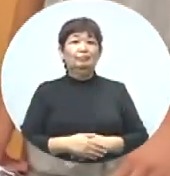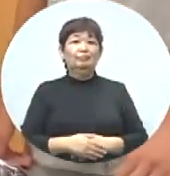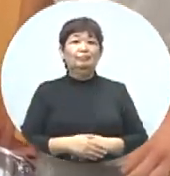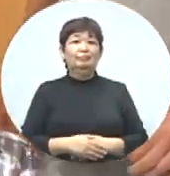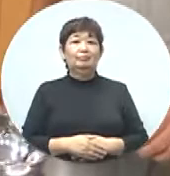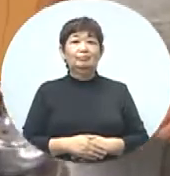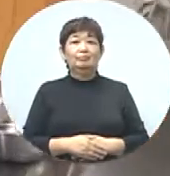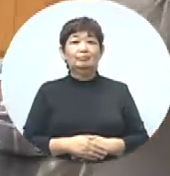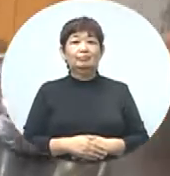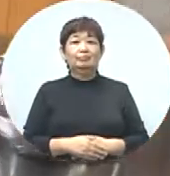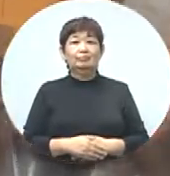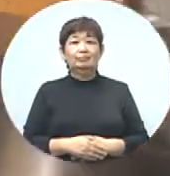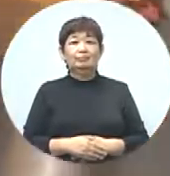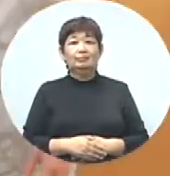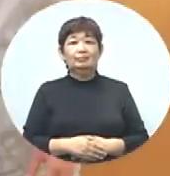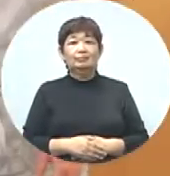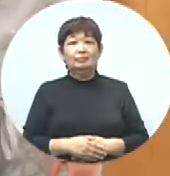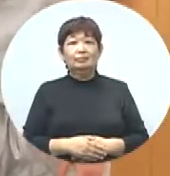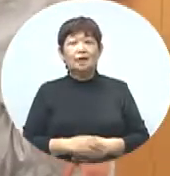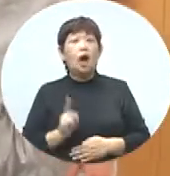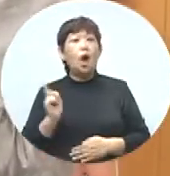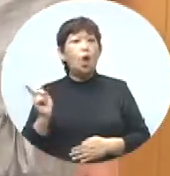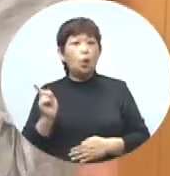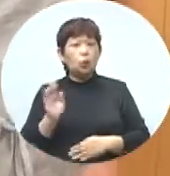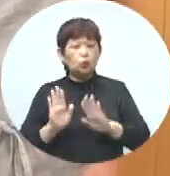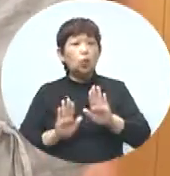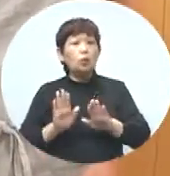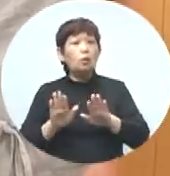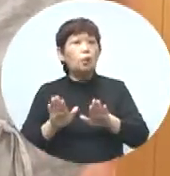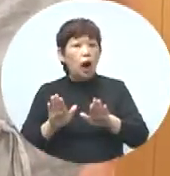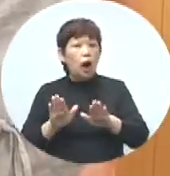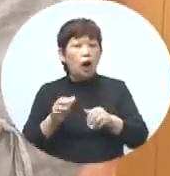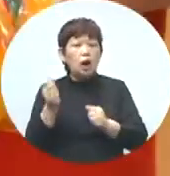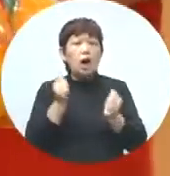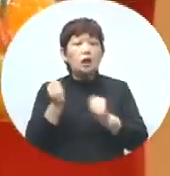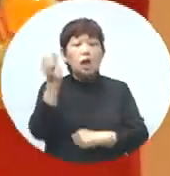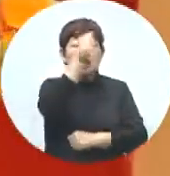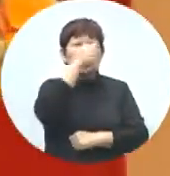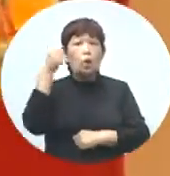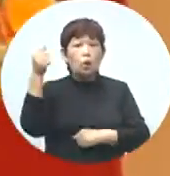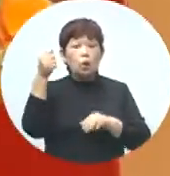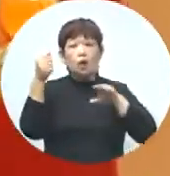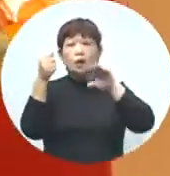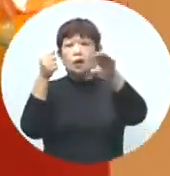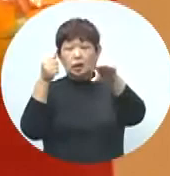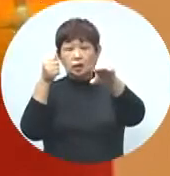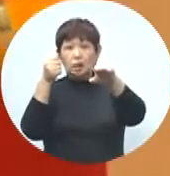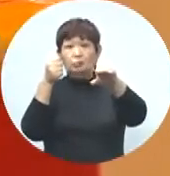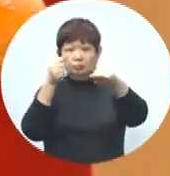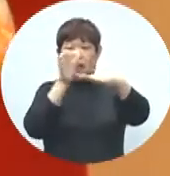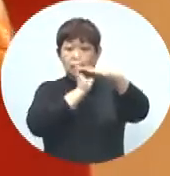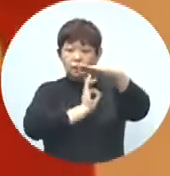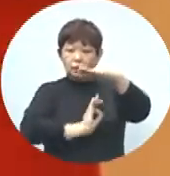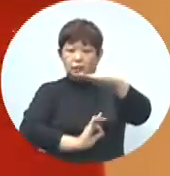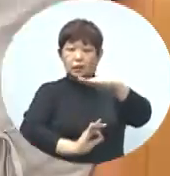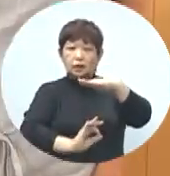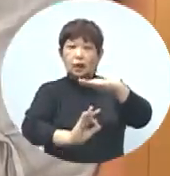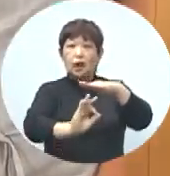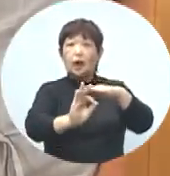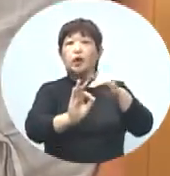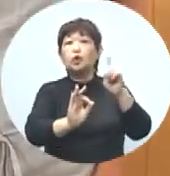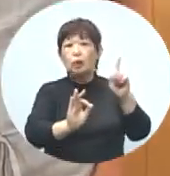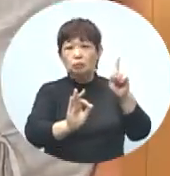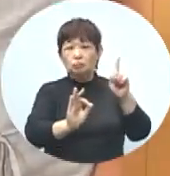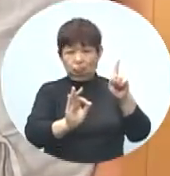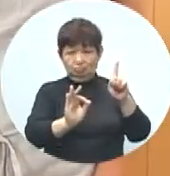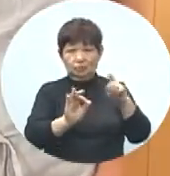やってみてください。この状態で冷蔵庫で一晩冷蔵庫入れておくと味が馴染んで美